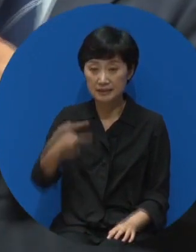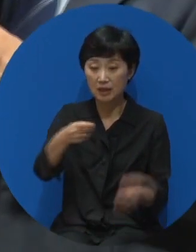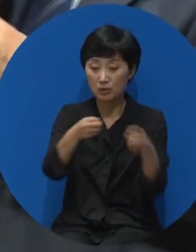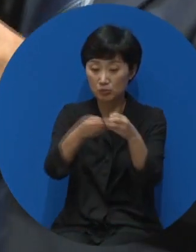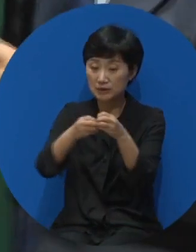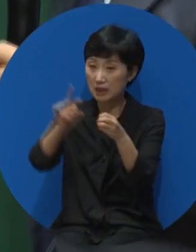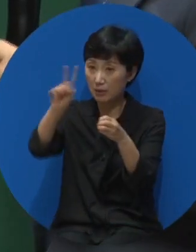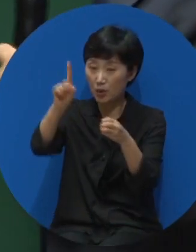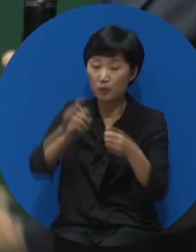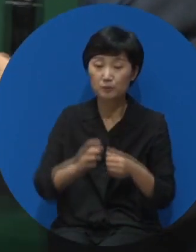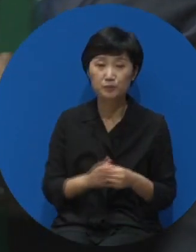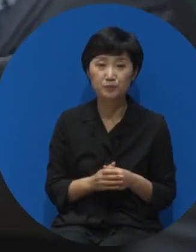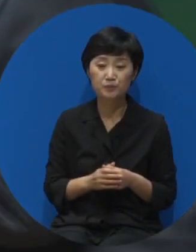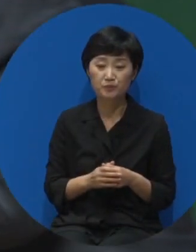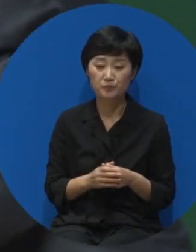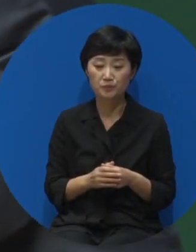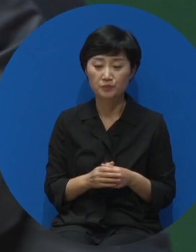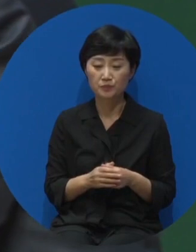나옵니다.